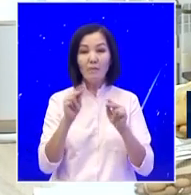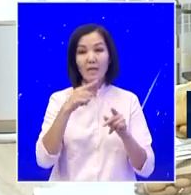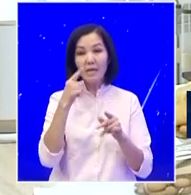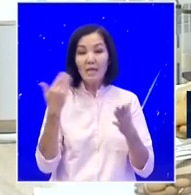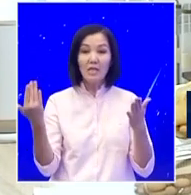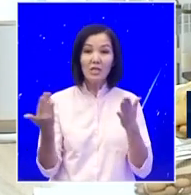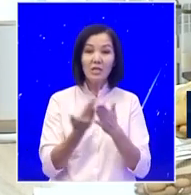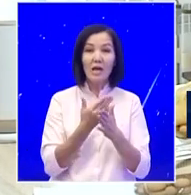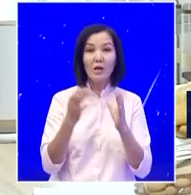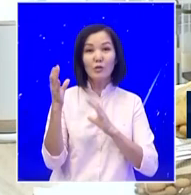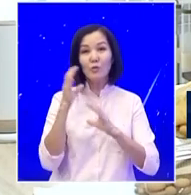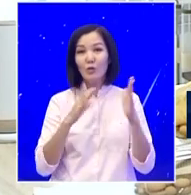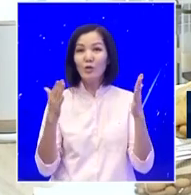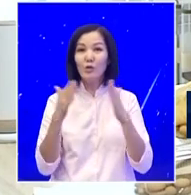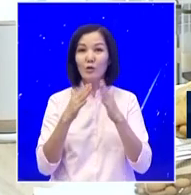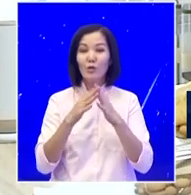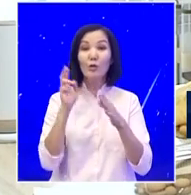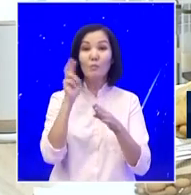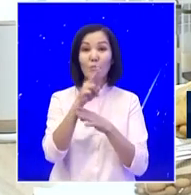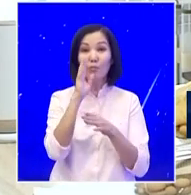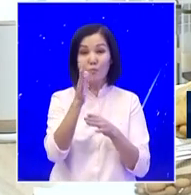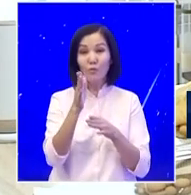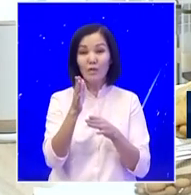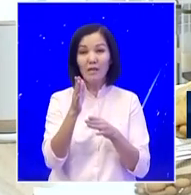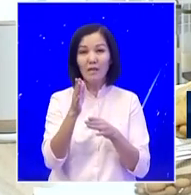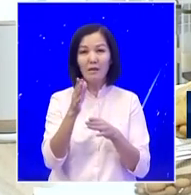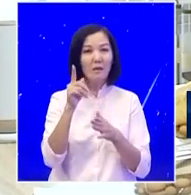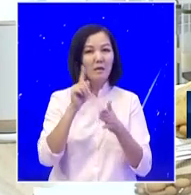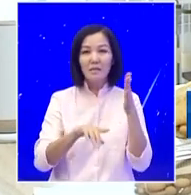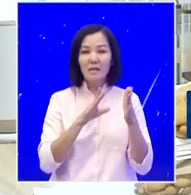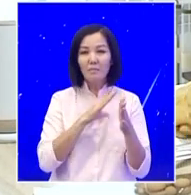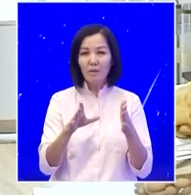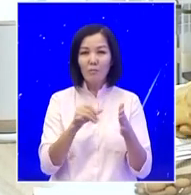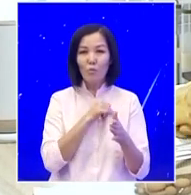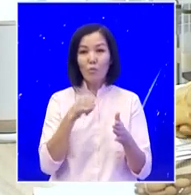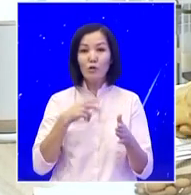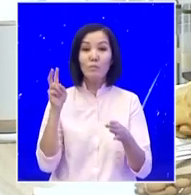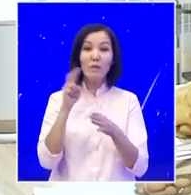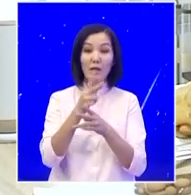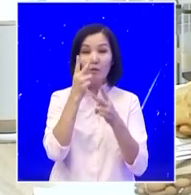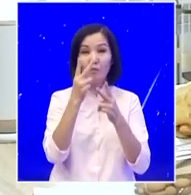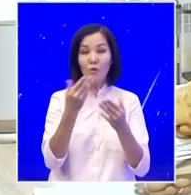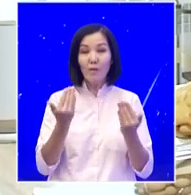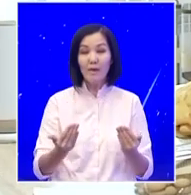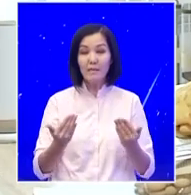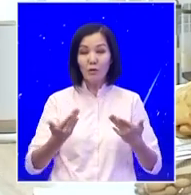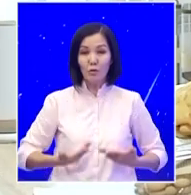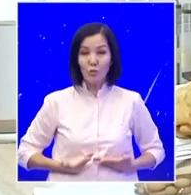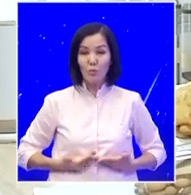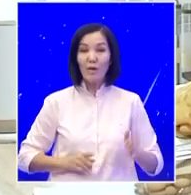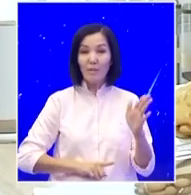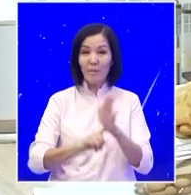жаңа студенттер үйіне барасың деген кезде мен өзім сенбедім. Өзім келіп өзім осы жаққа келген